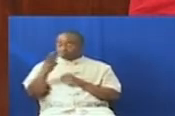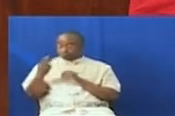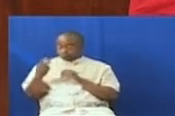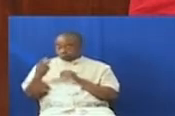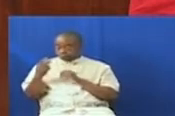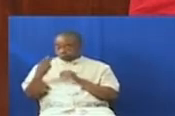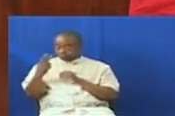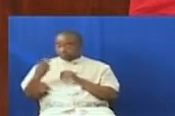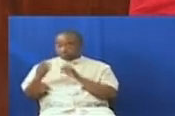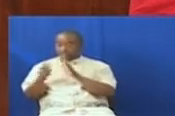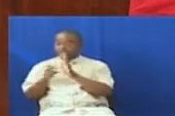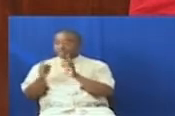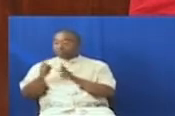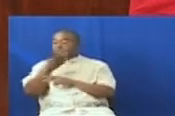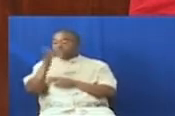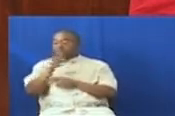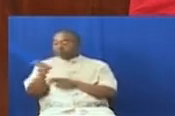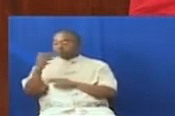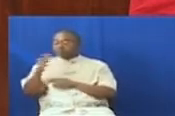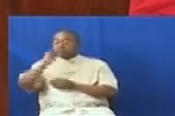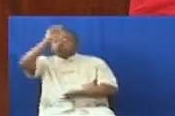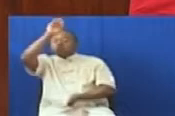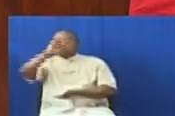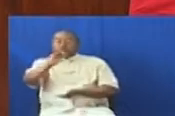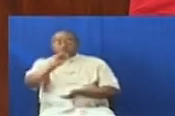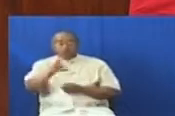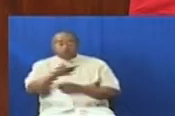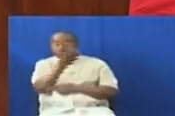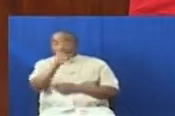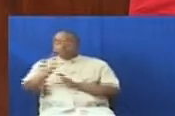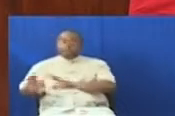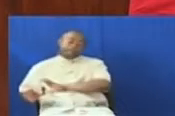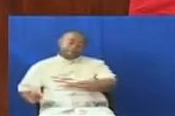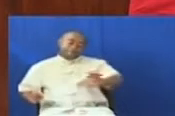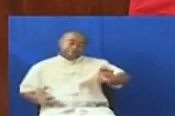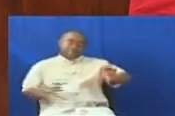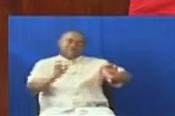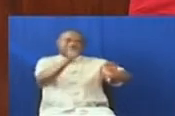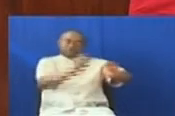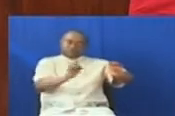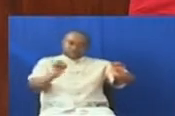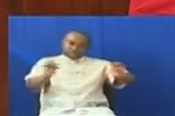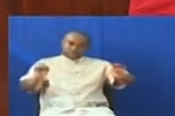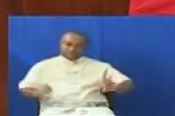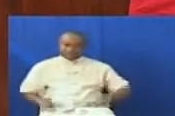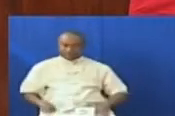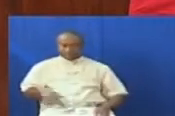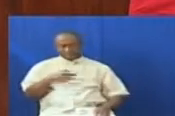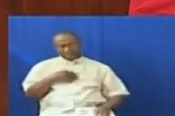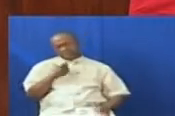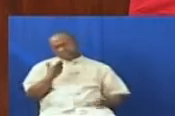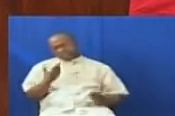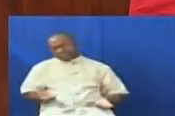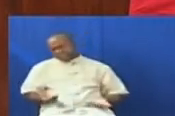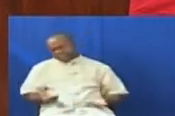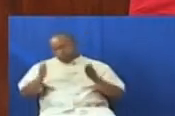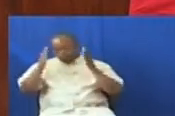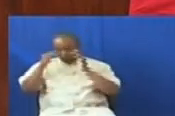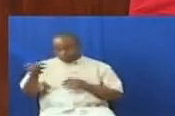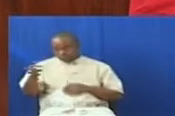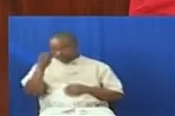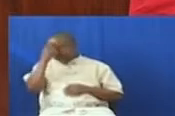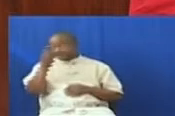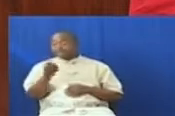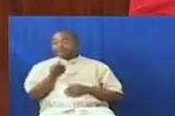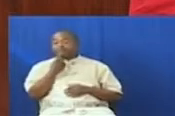maeneo yamepelekewa pungufu, yako maeneo hayajapelekewa kabisa. Mheshimiwa Naibu Spika, nimekuwa nikijiuliza kwa taratibu